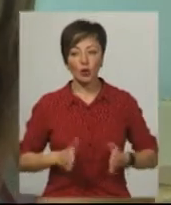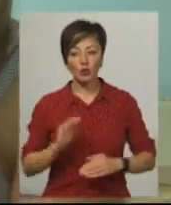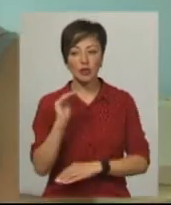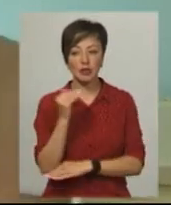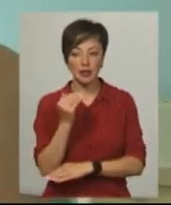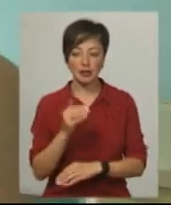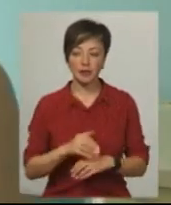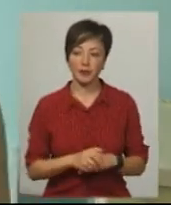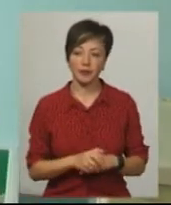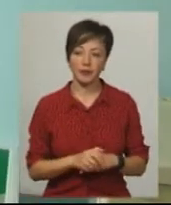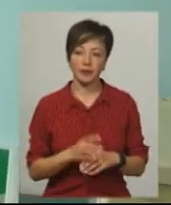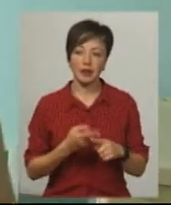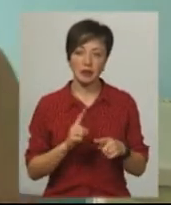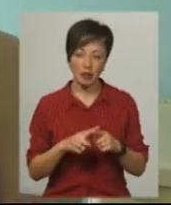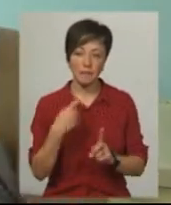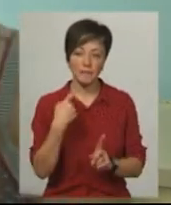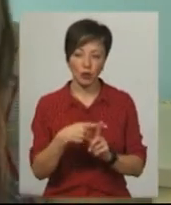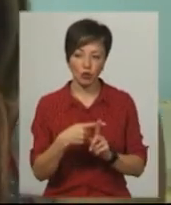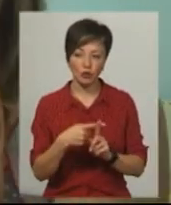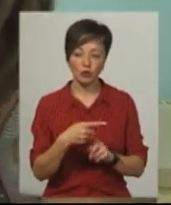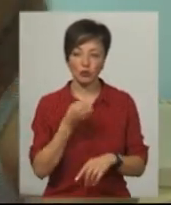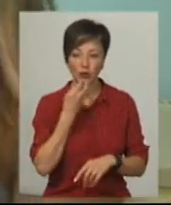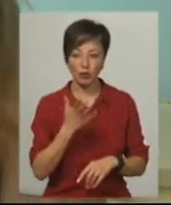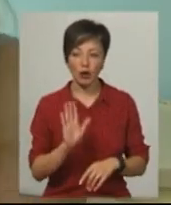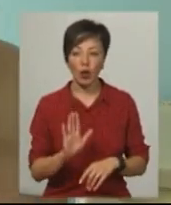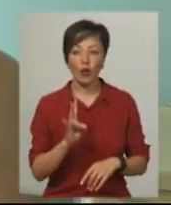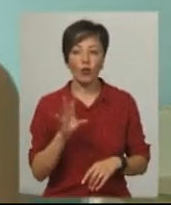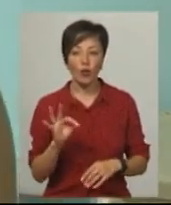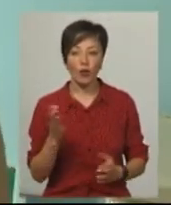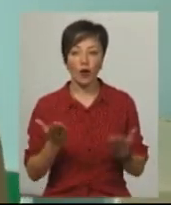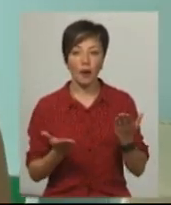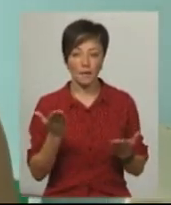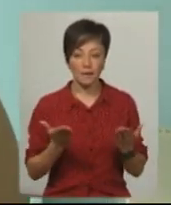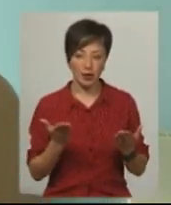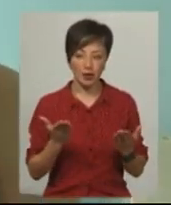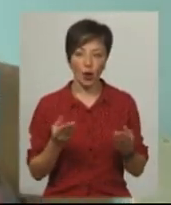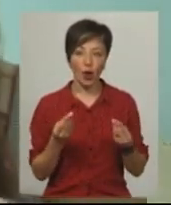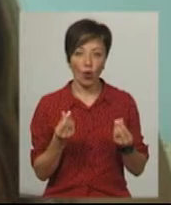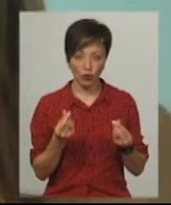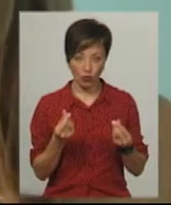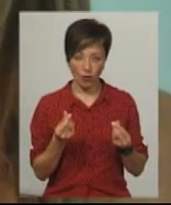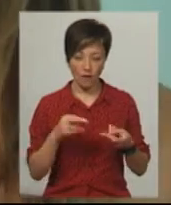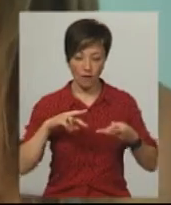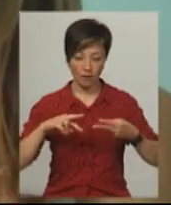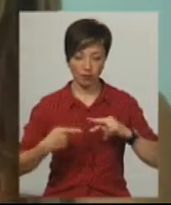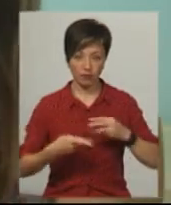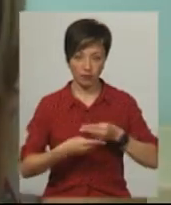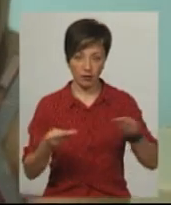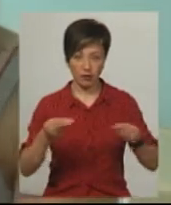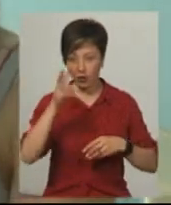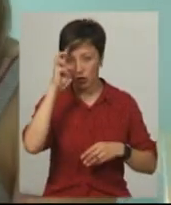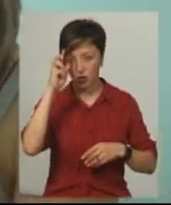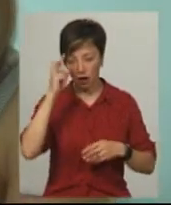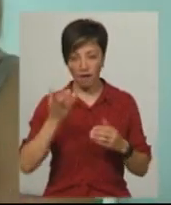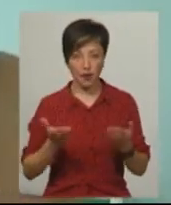дитинки. Це вже плюсиком. Але, скажімо так, якби все ж таки в грошовому еквіваленті видавала держава,